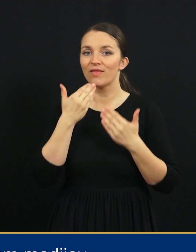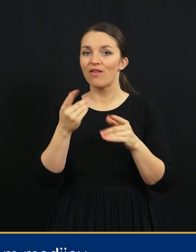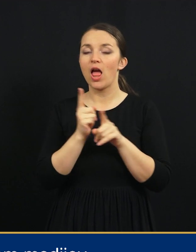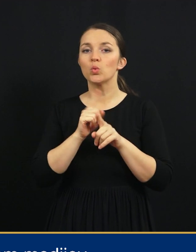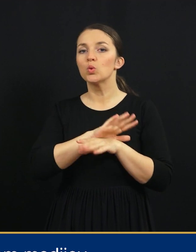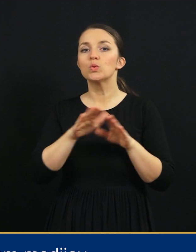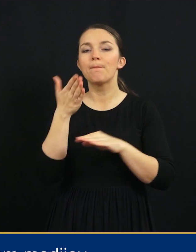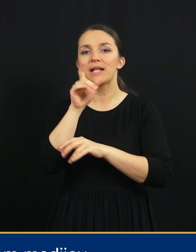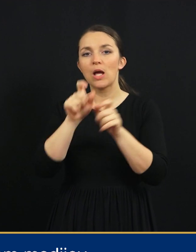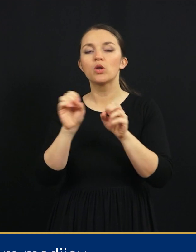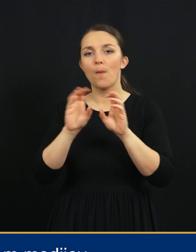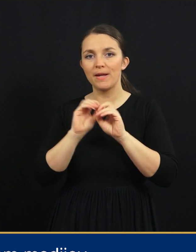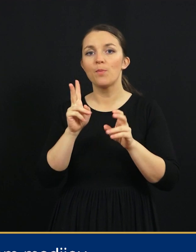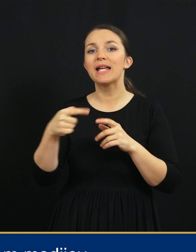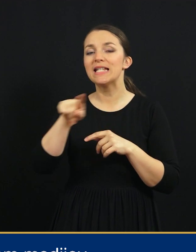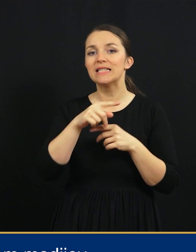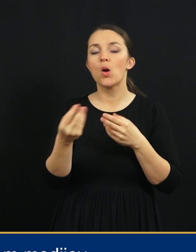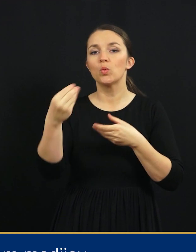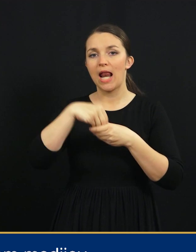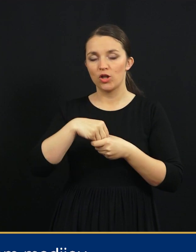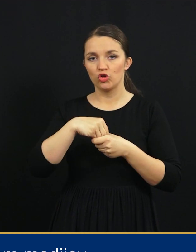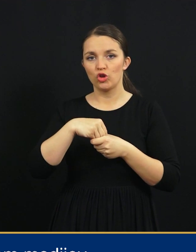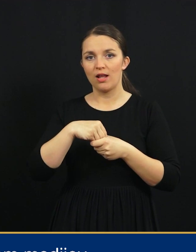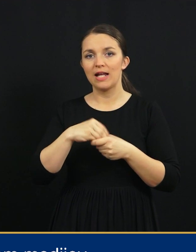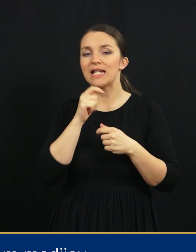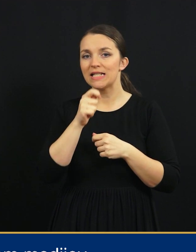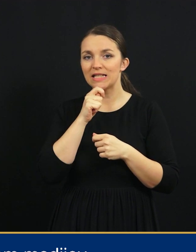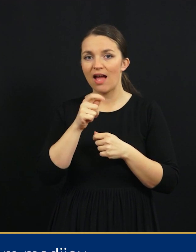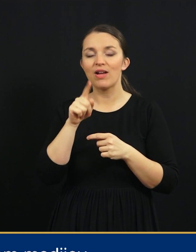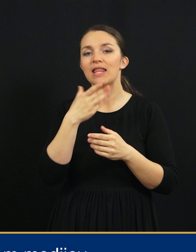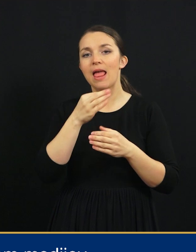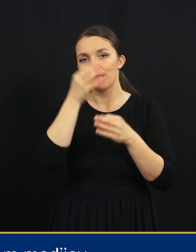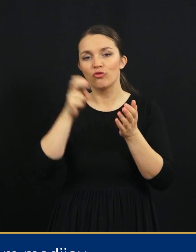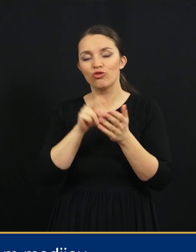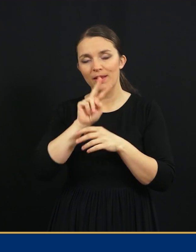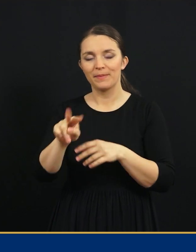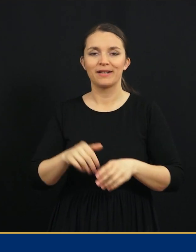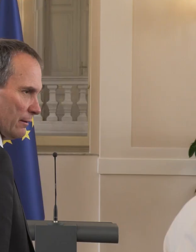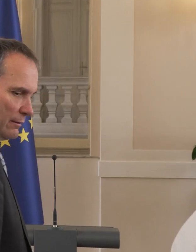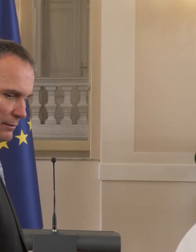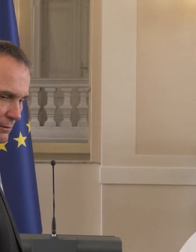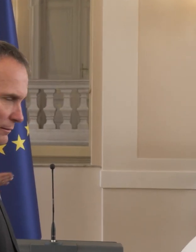Hvala tudi vsem predstavnikom medijem, ki ste se udeležili izjave in lep dan še naprej.